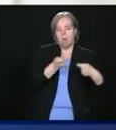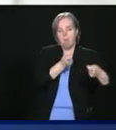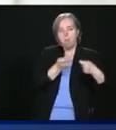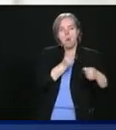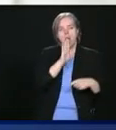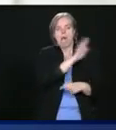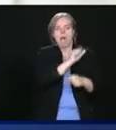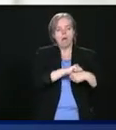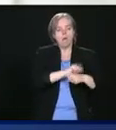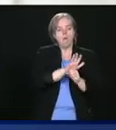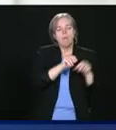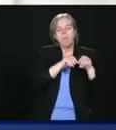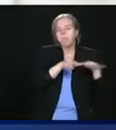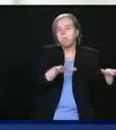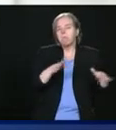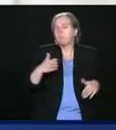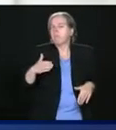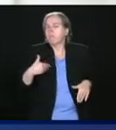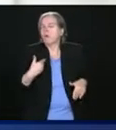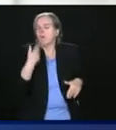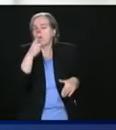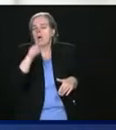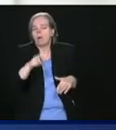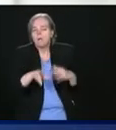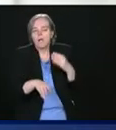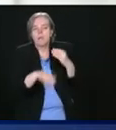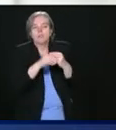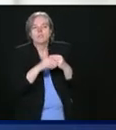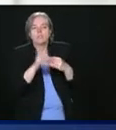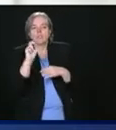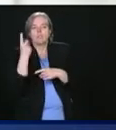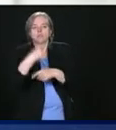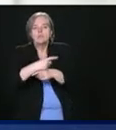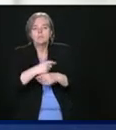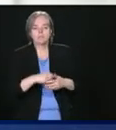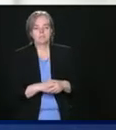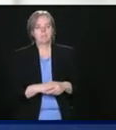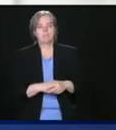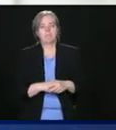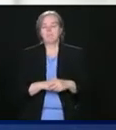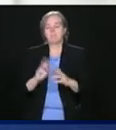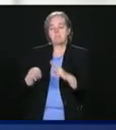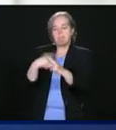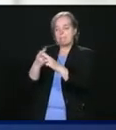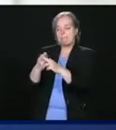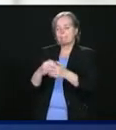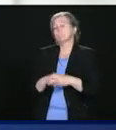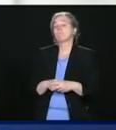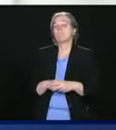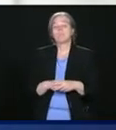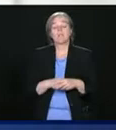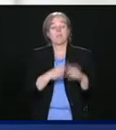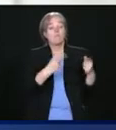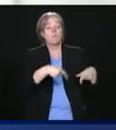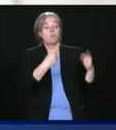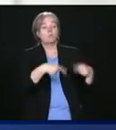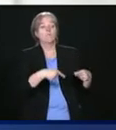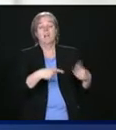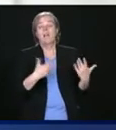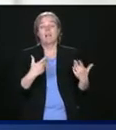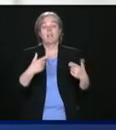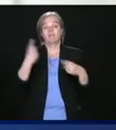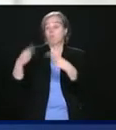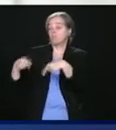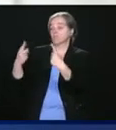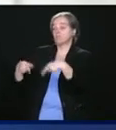la pandémie? Expliquez-nous pourquoi. On a fermé nos frontières aux voyageurs de l'international